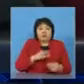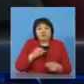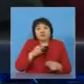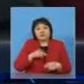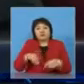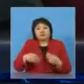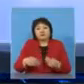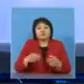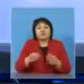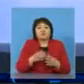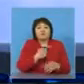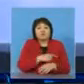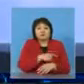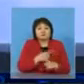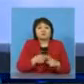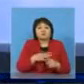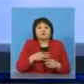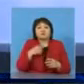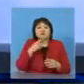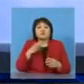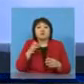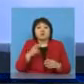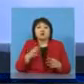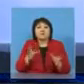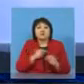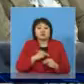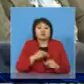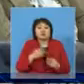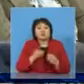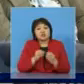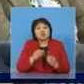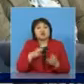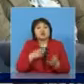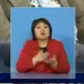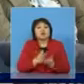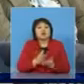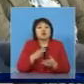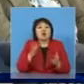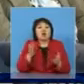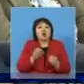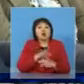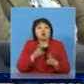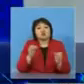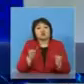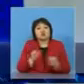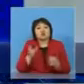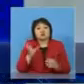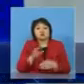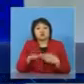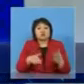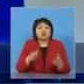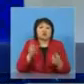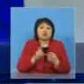и работодателем в сфере медицины. Отметим, социальное партнерство прежде всего направлено на обеспечение интересов всех